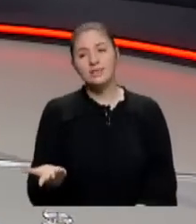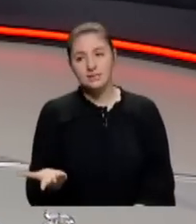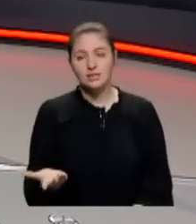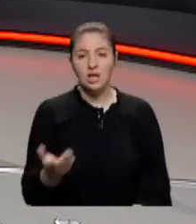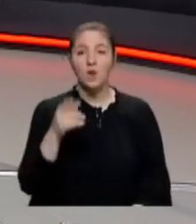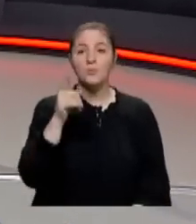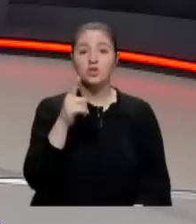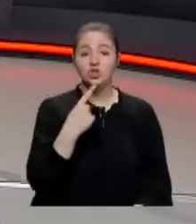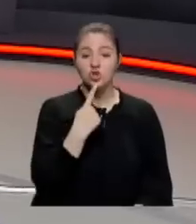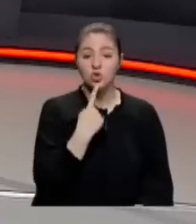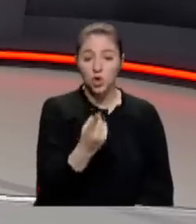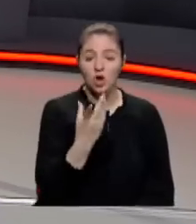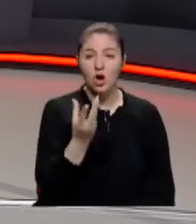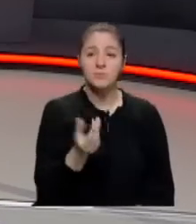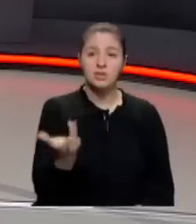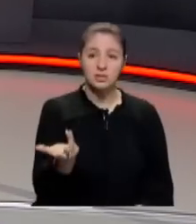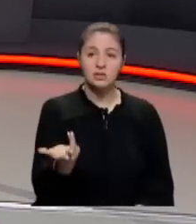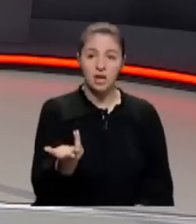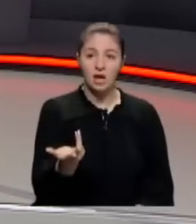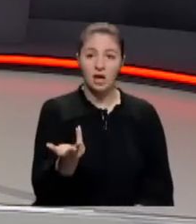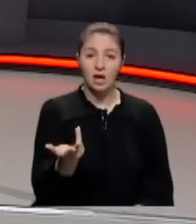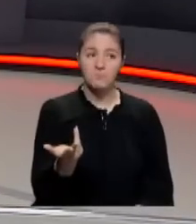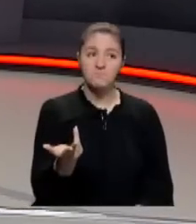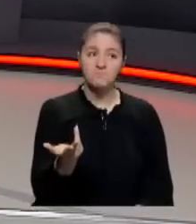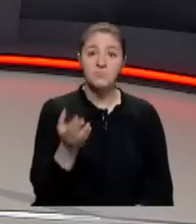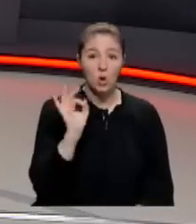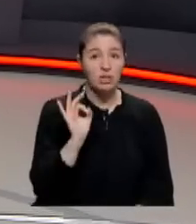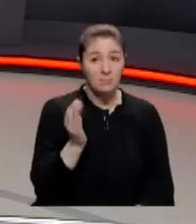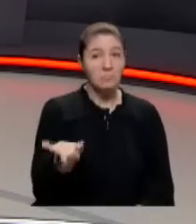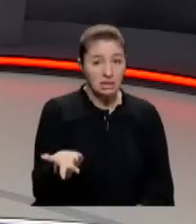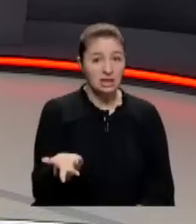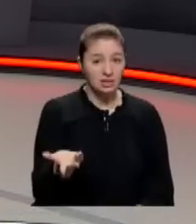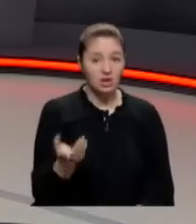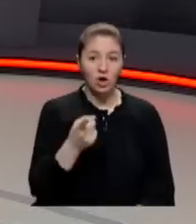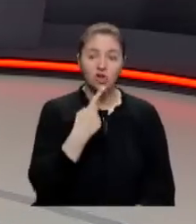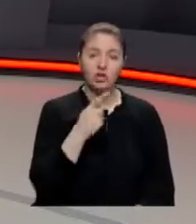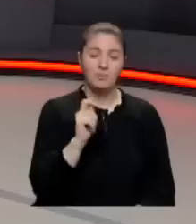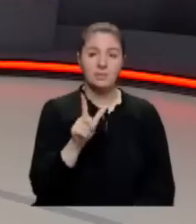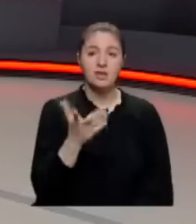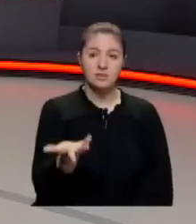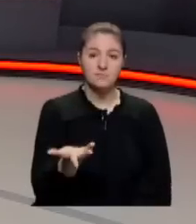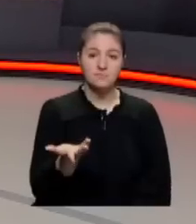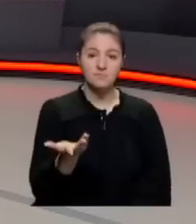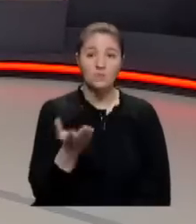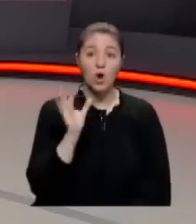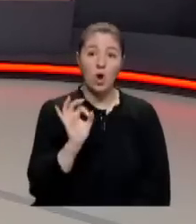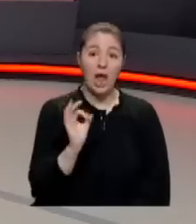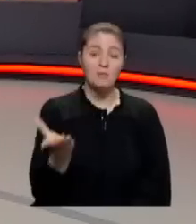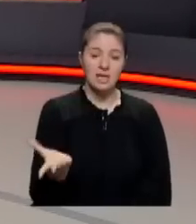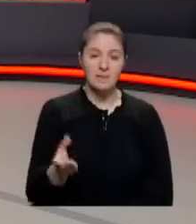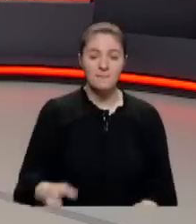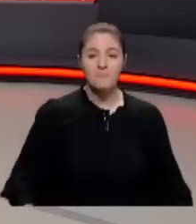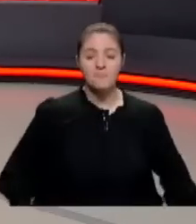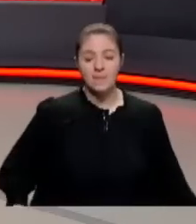bunun ifade edilmesi de önemlidir onu da söylemek lazım önemlidir